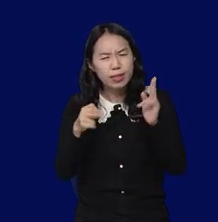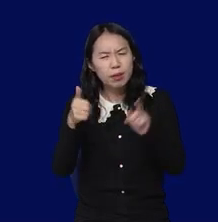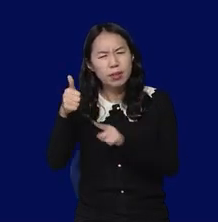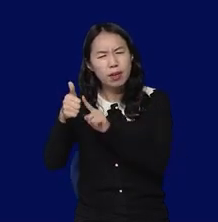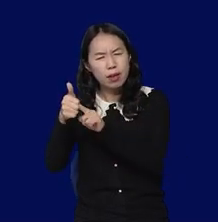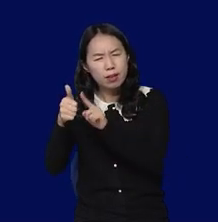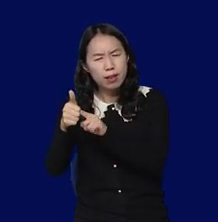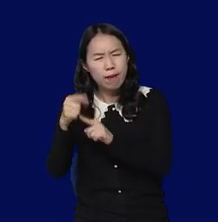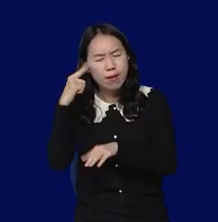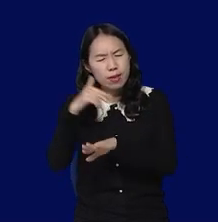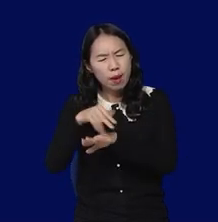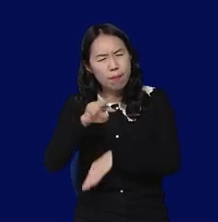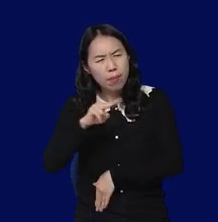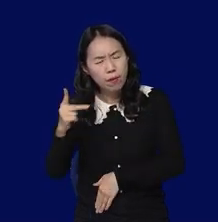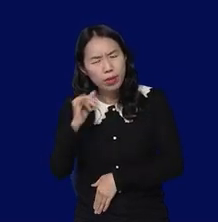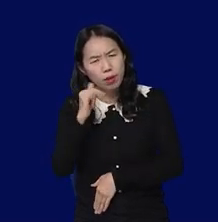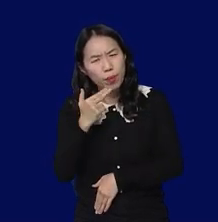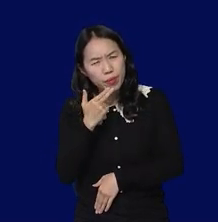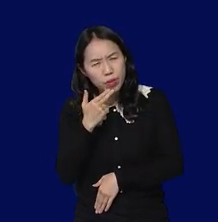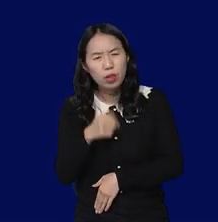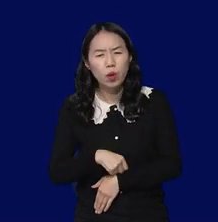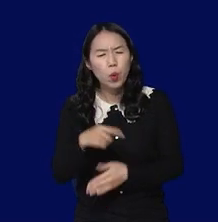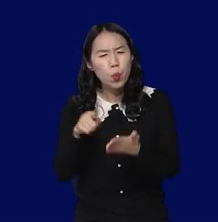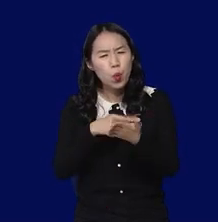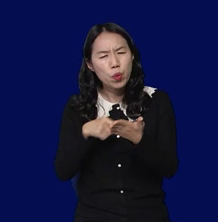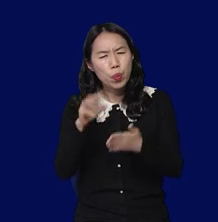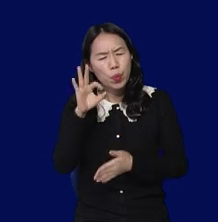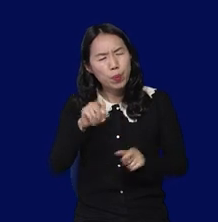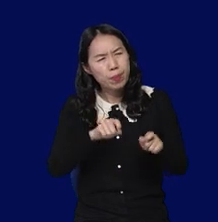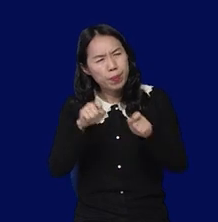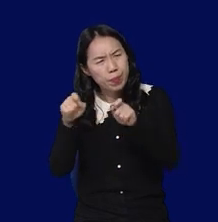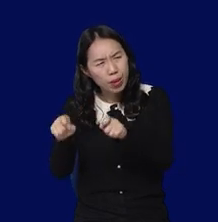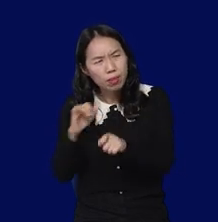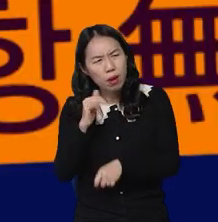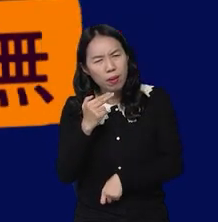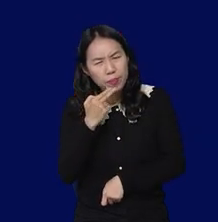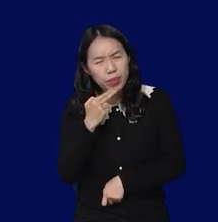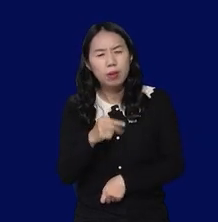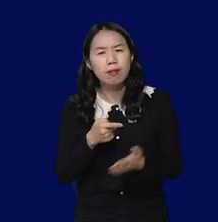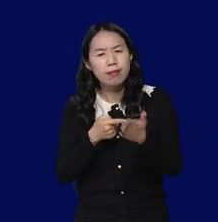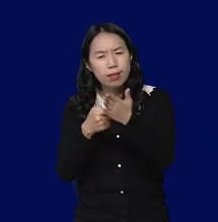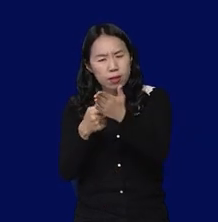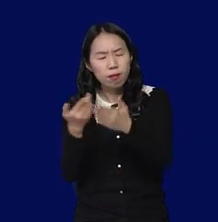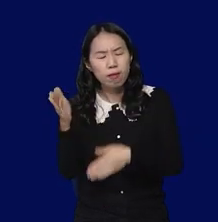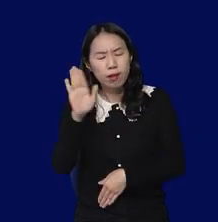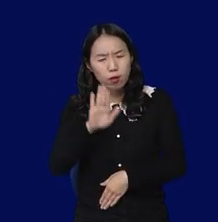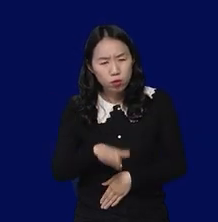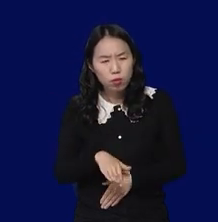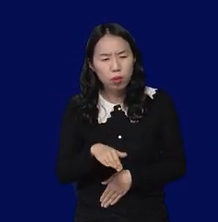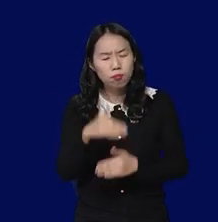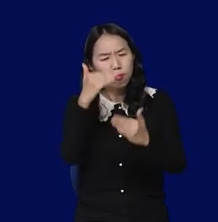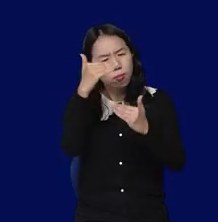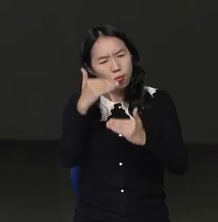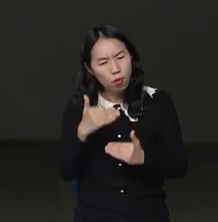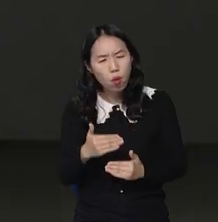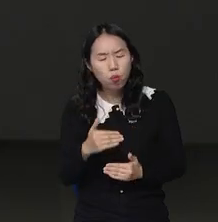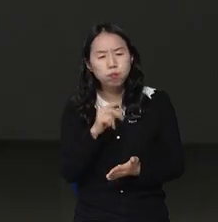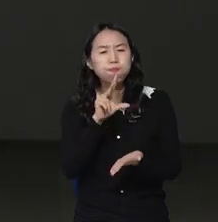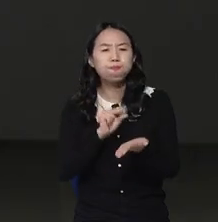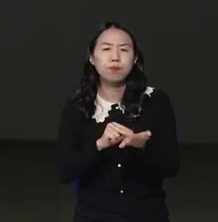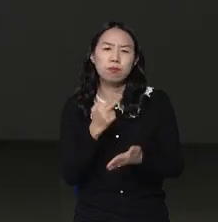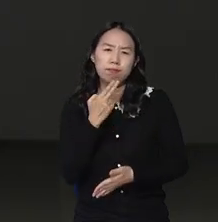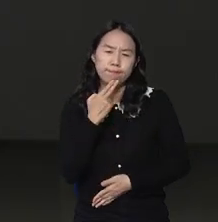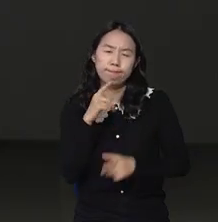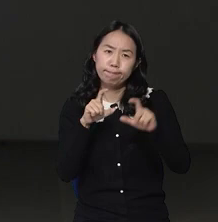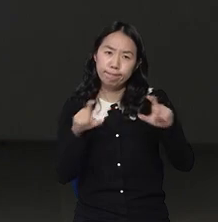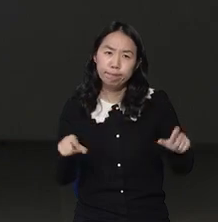유리한 사업 계획 변경안 수용, 보상비 납입 기한 연장 등이었는데 지적 사항은 나오지 않았습니다.